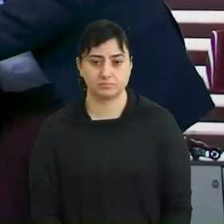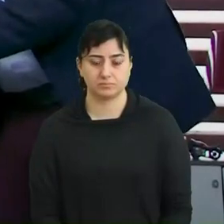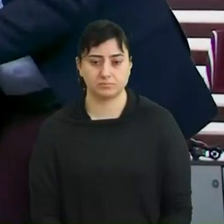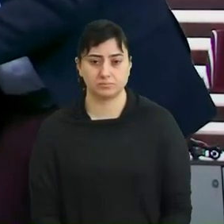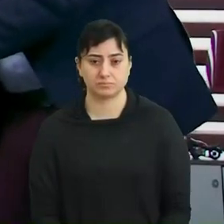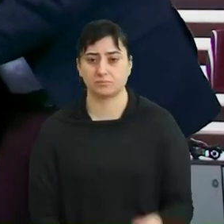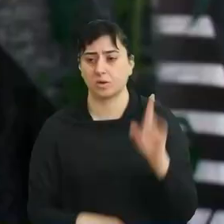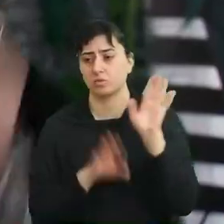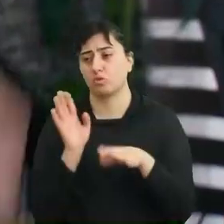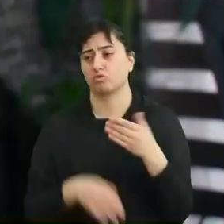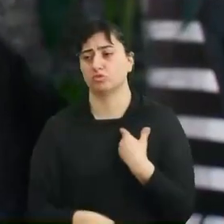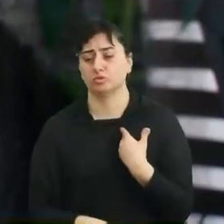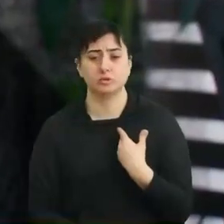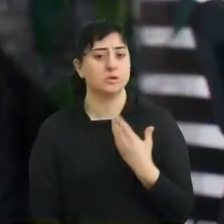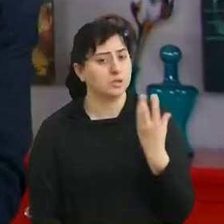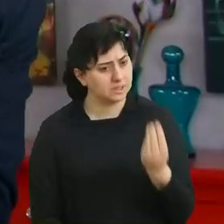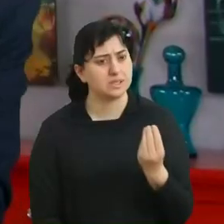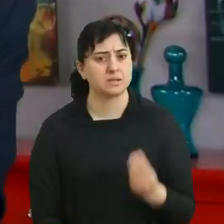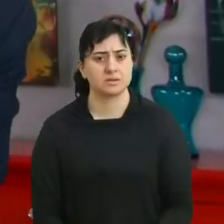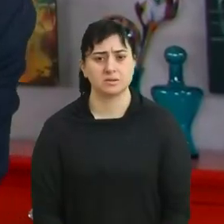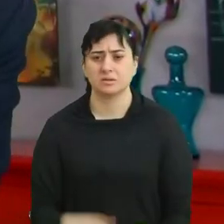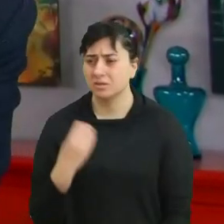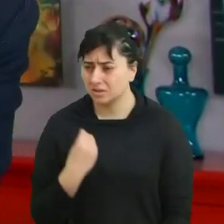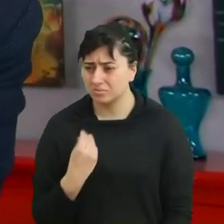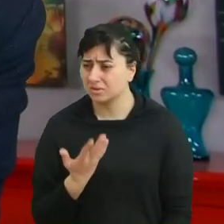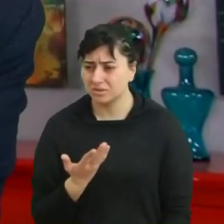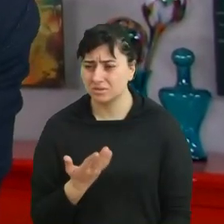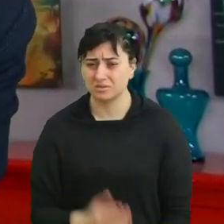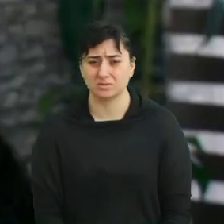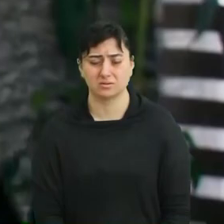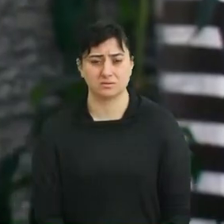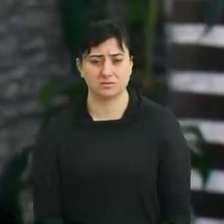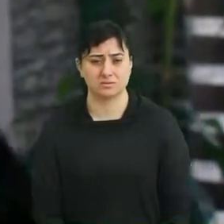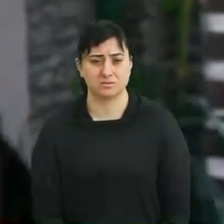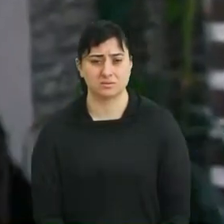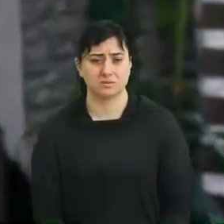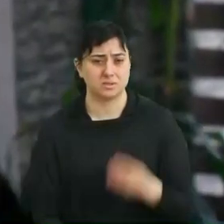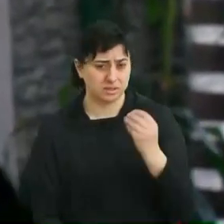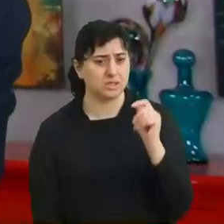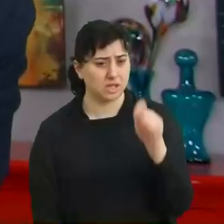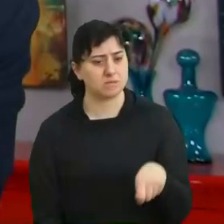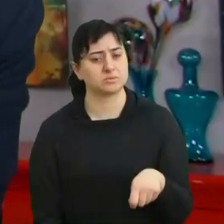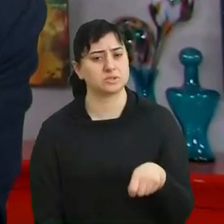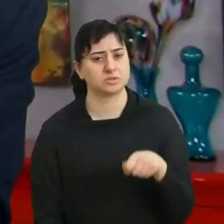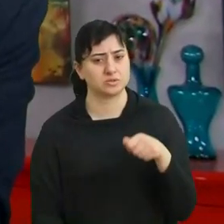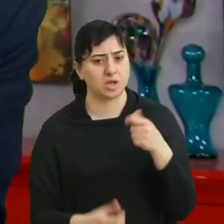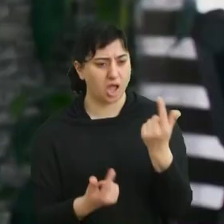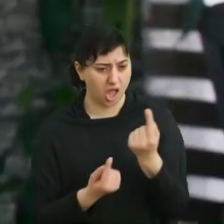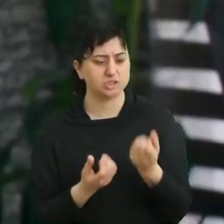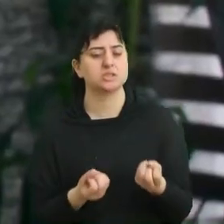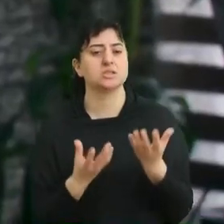Ama beni dövdüler. İyi yapmışlar. İyi mi yapmışlar mı? İşte iyi yapmışlar yani. Az